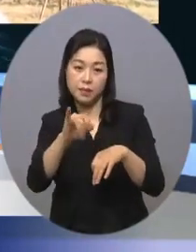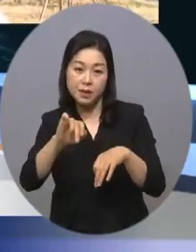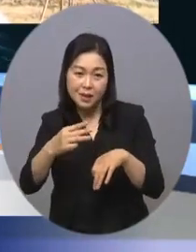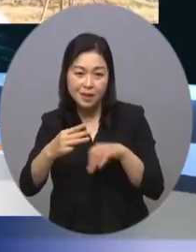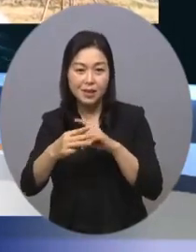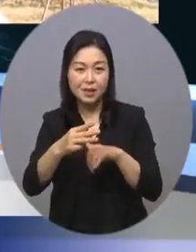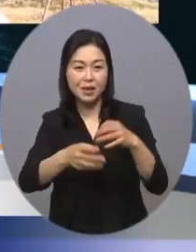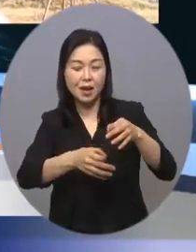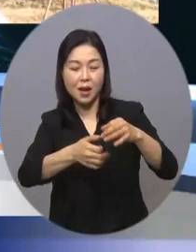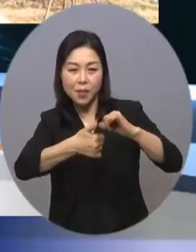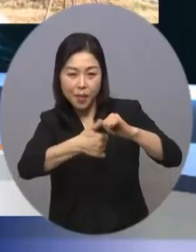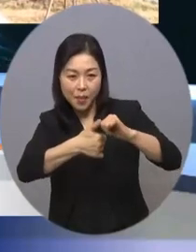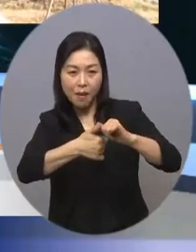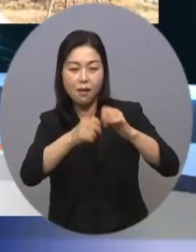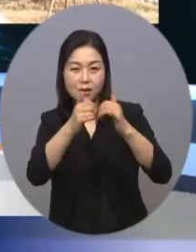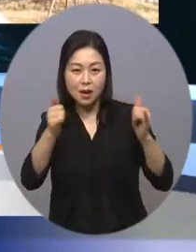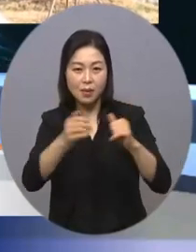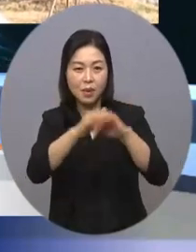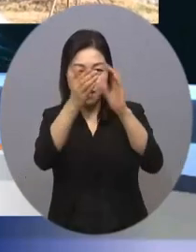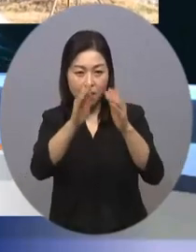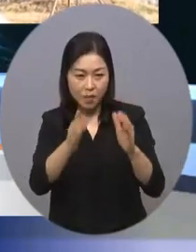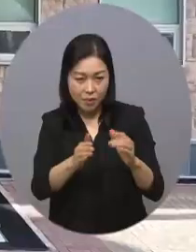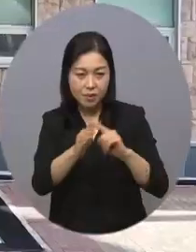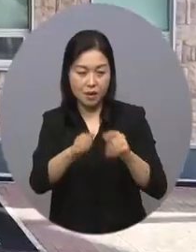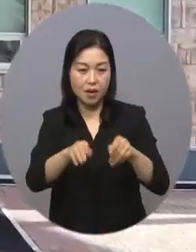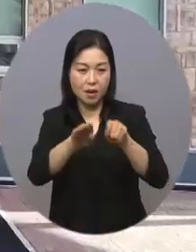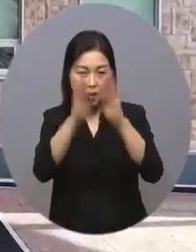가졌습니다. 이영춘 기자가 보도합니다.